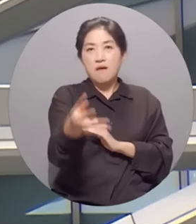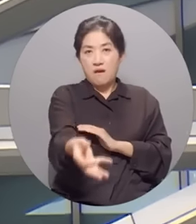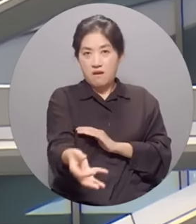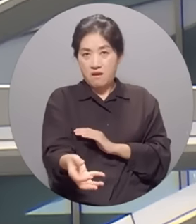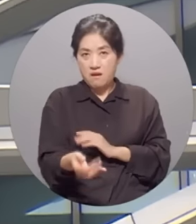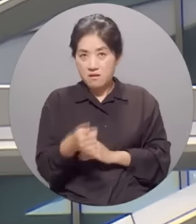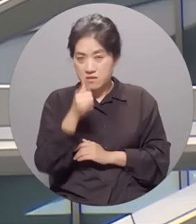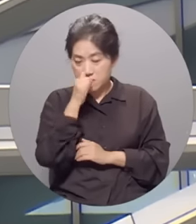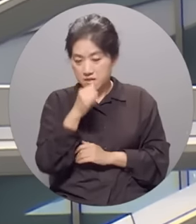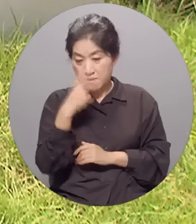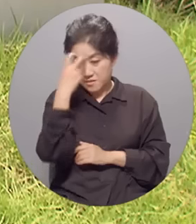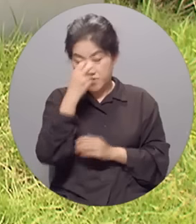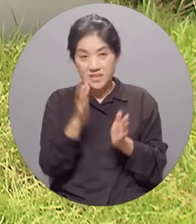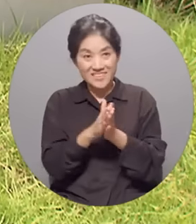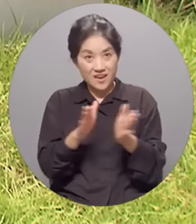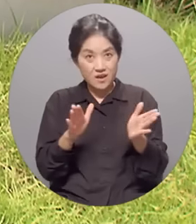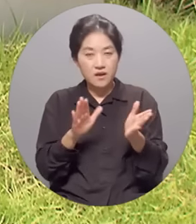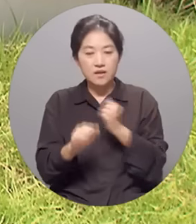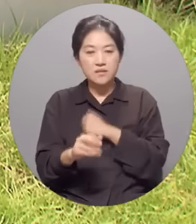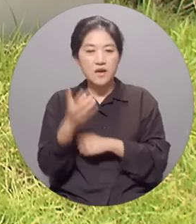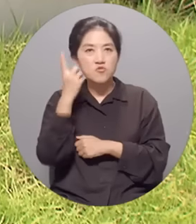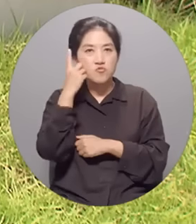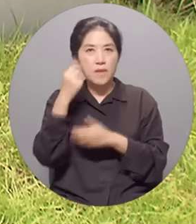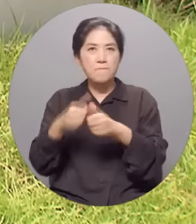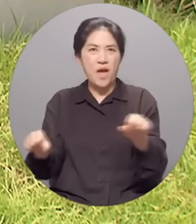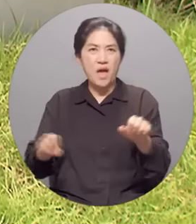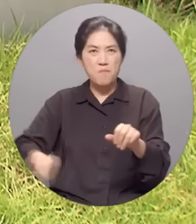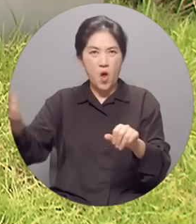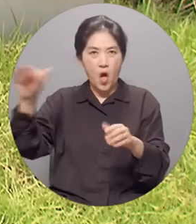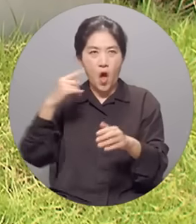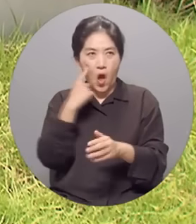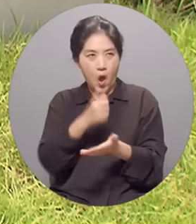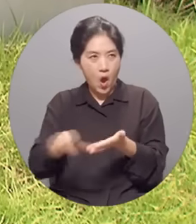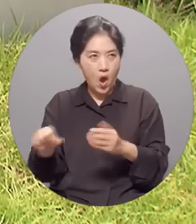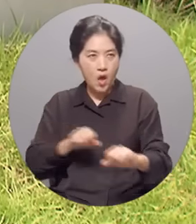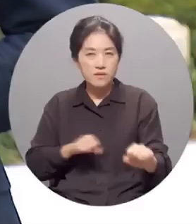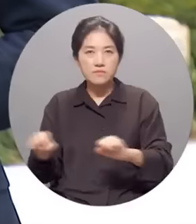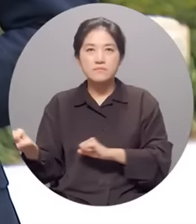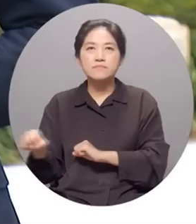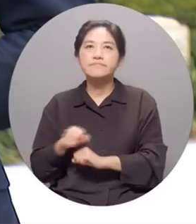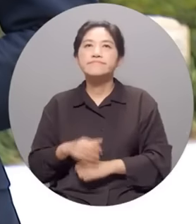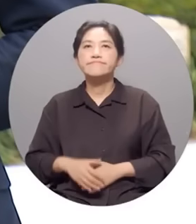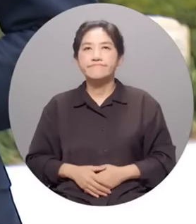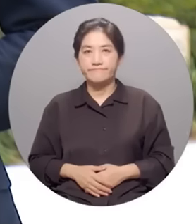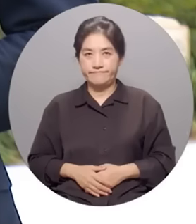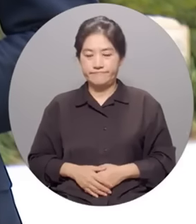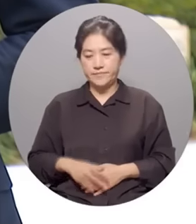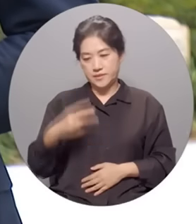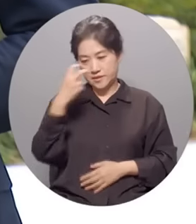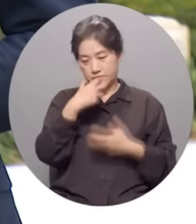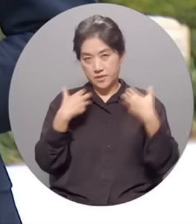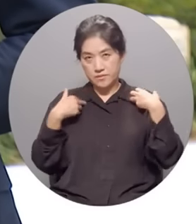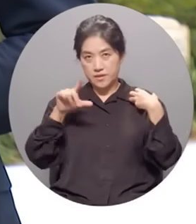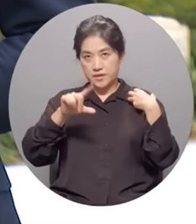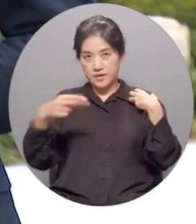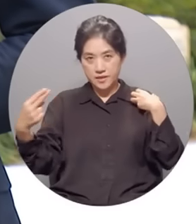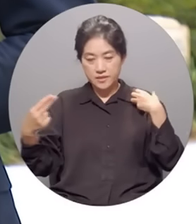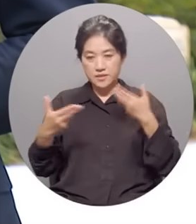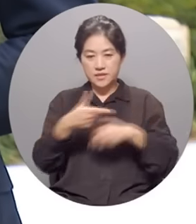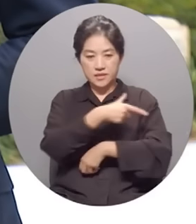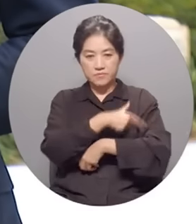했는데 감사가 시작되자 휴대전화를 파기하는 등 증거인멸까지 시도했습니다. 감사원은 LH에